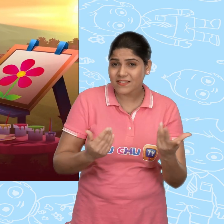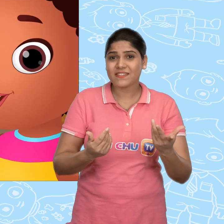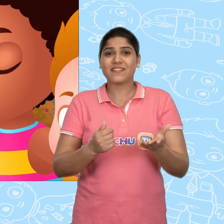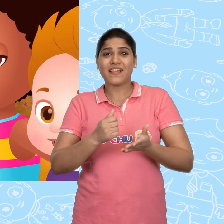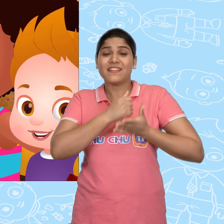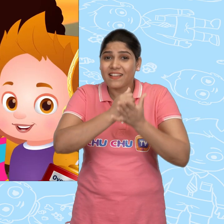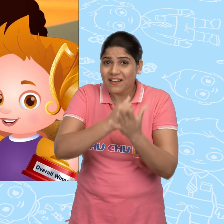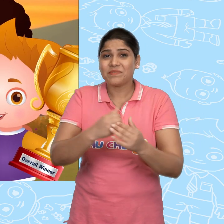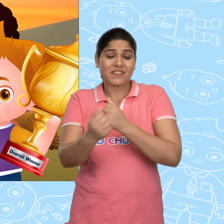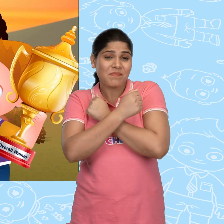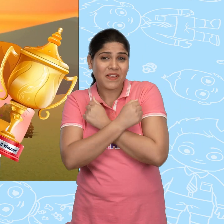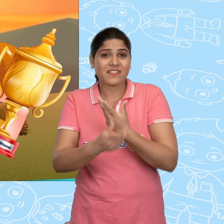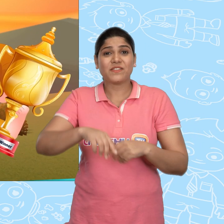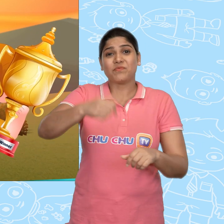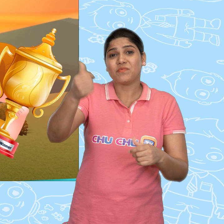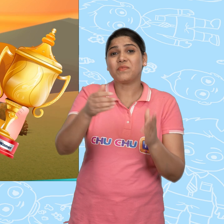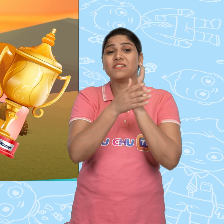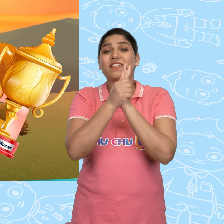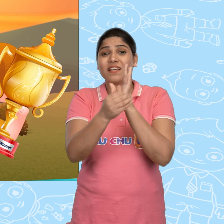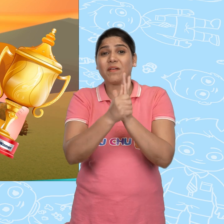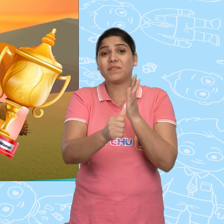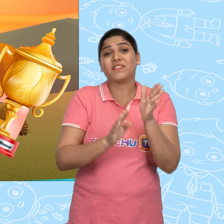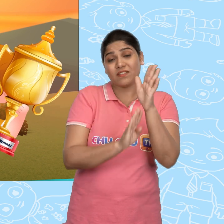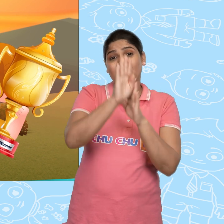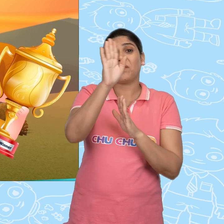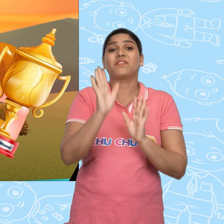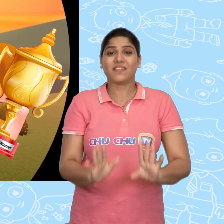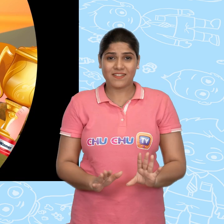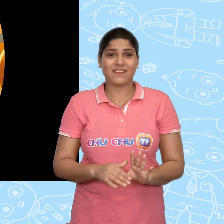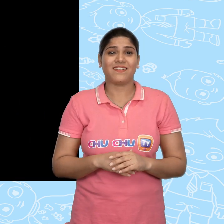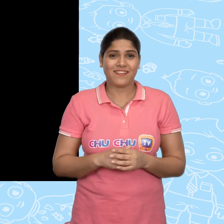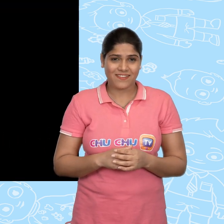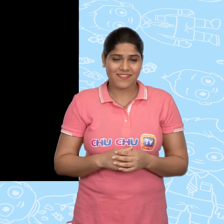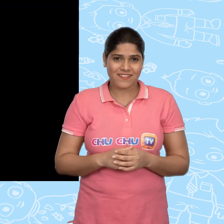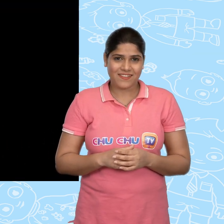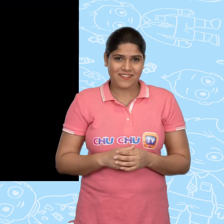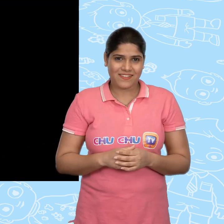रखकर, दयालु बनकर और प्यार से दूसरों की खासियत बाहर लाई जा सकती है।